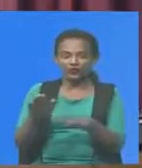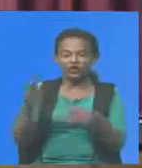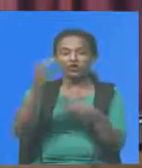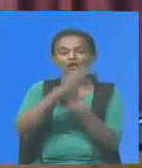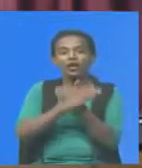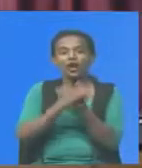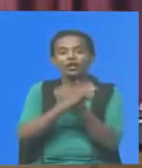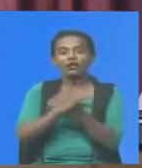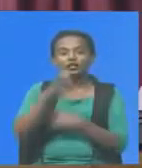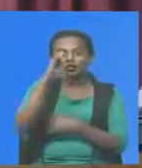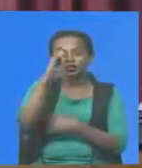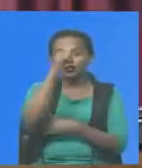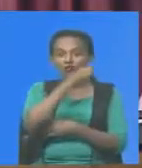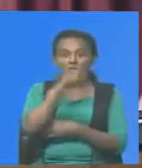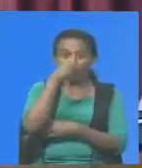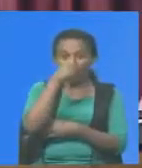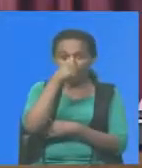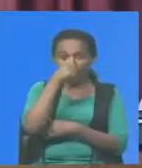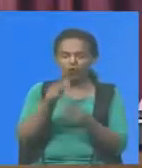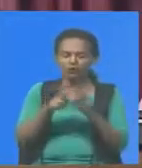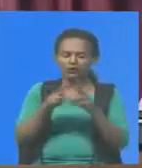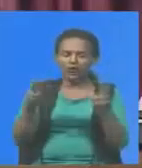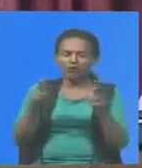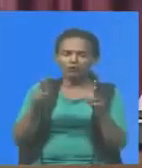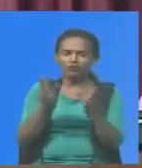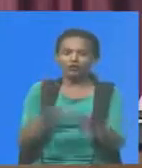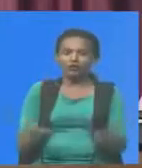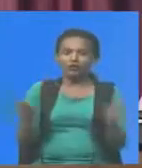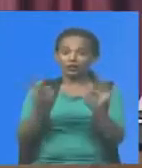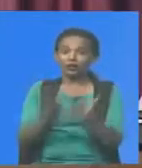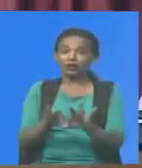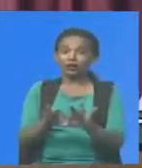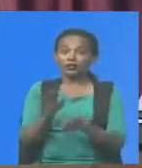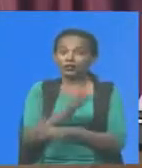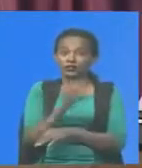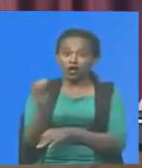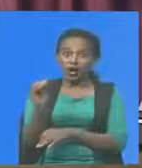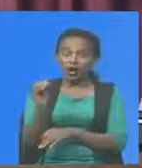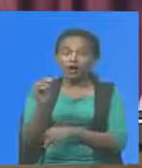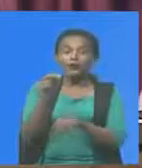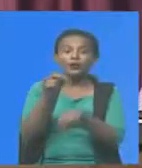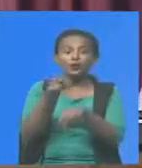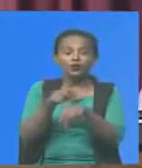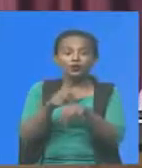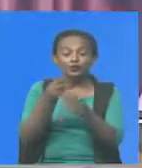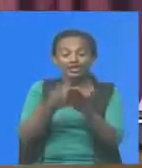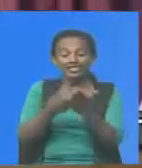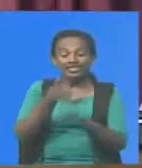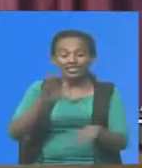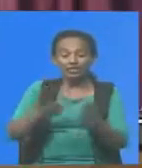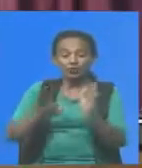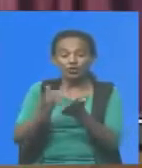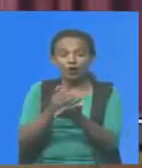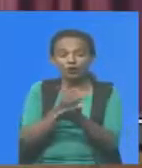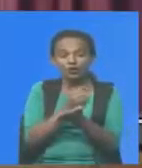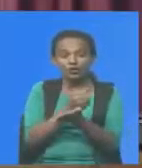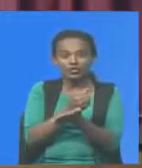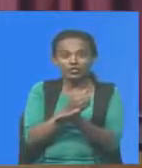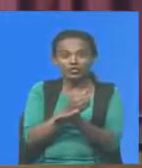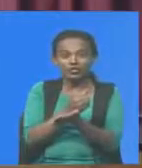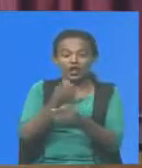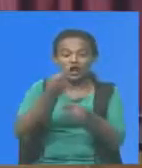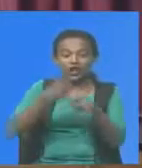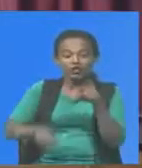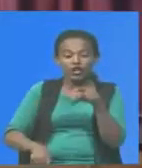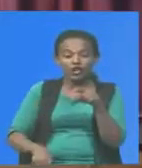ለሀገራችን ኢትዮጵያ እጅግ የሚያስፈልጉና በየወቅቱም ይሄን እርምጃ መውሰድ